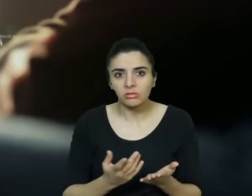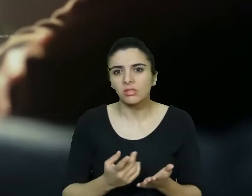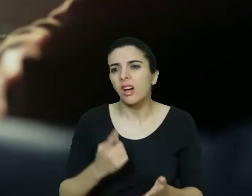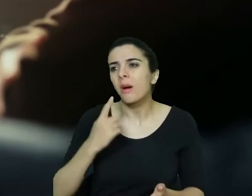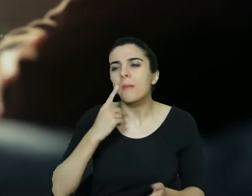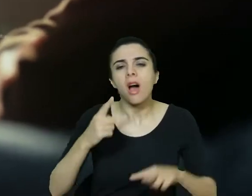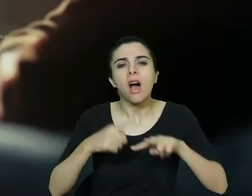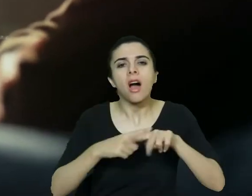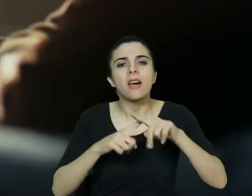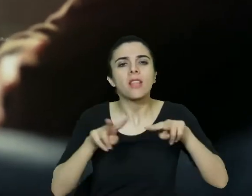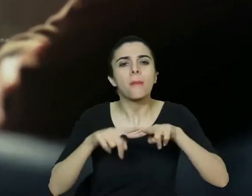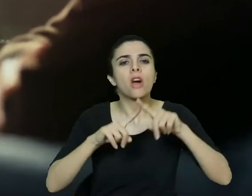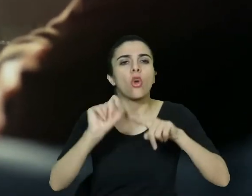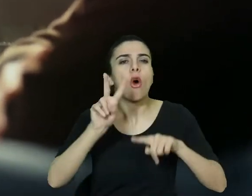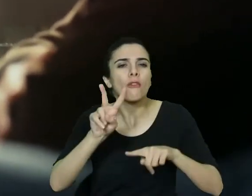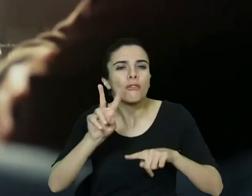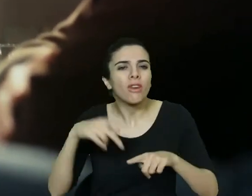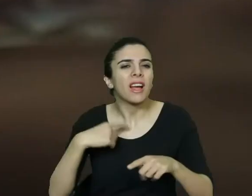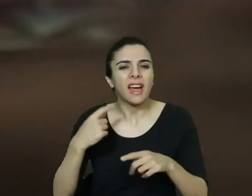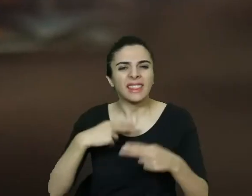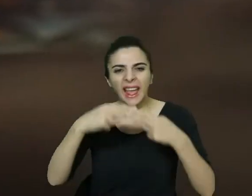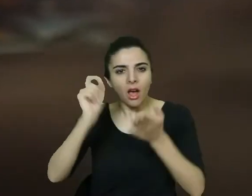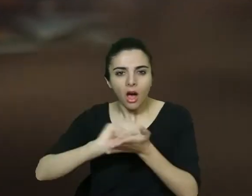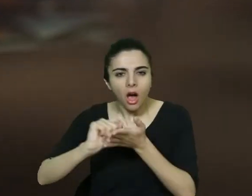Aytmatov'un mankurtlarından bir farkımız kalmaz.